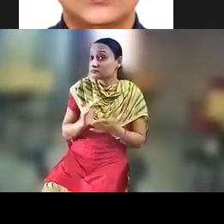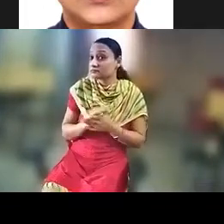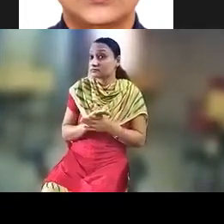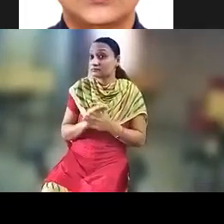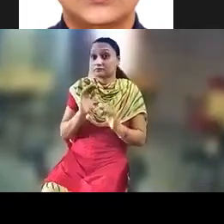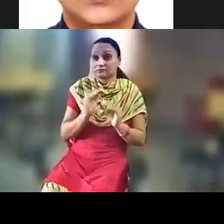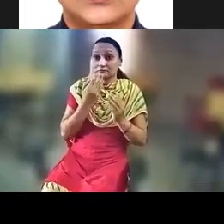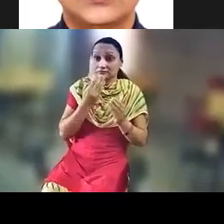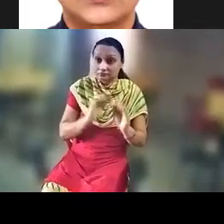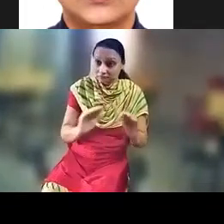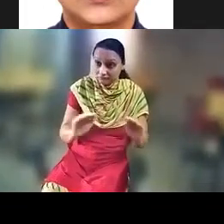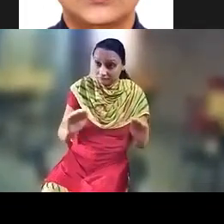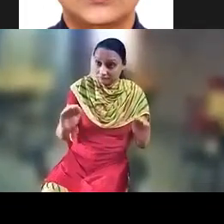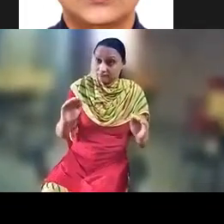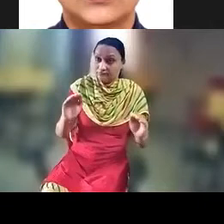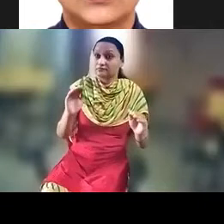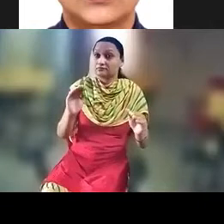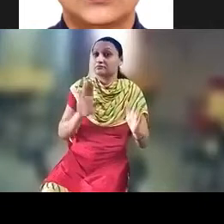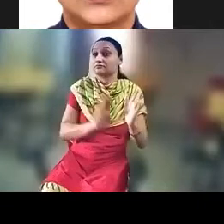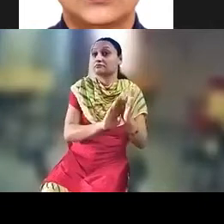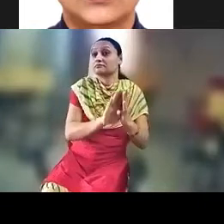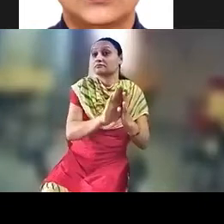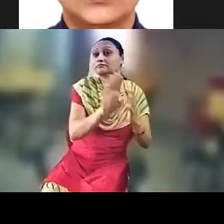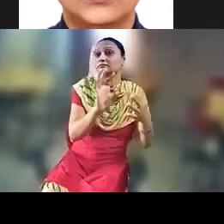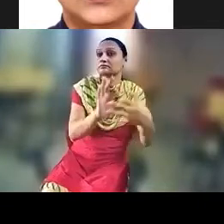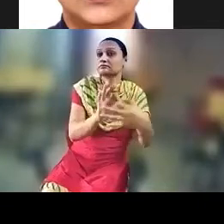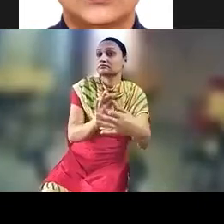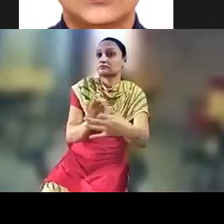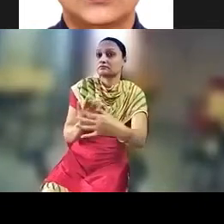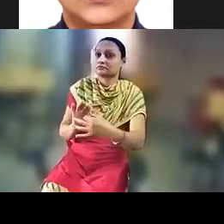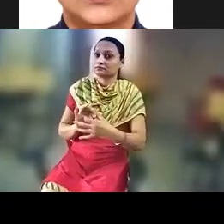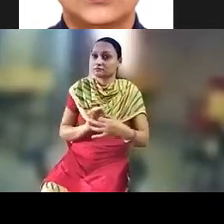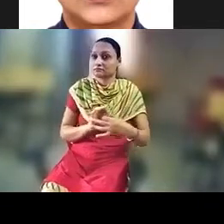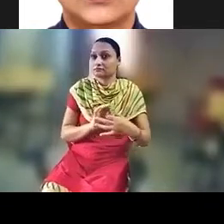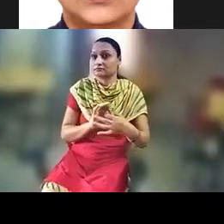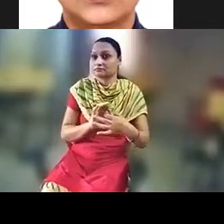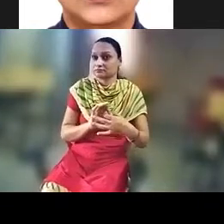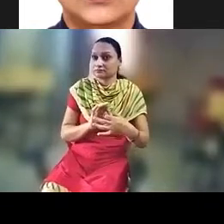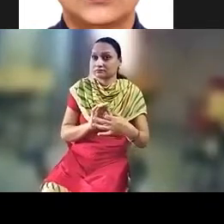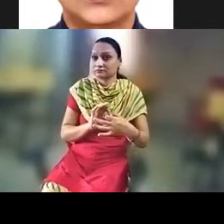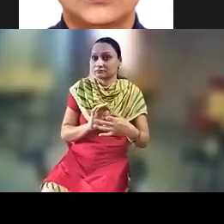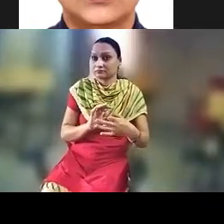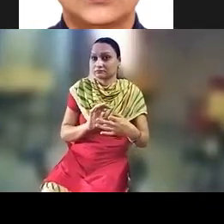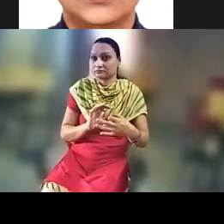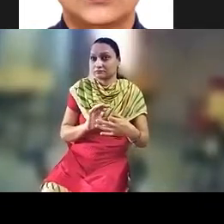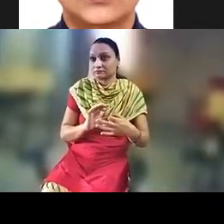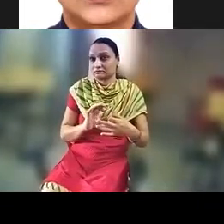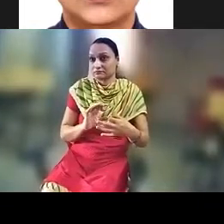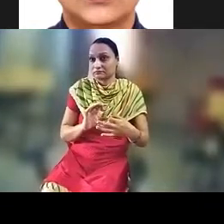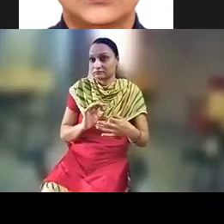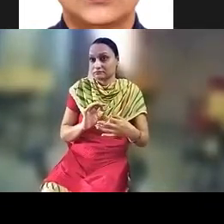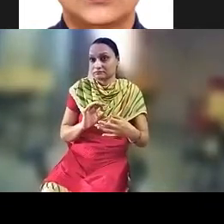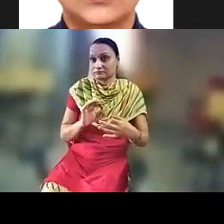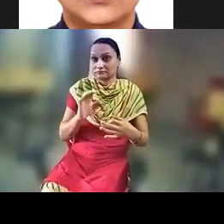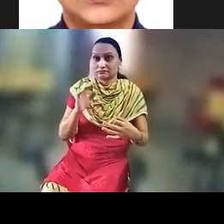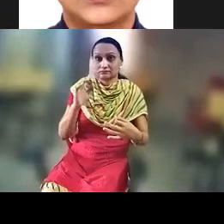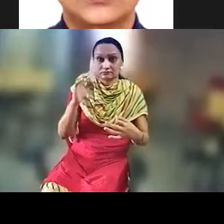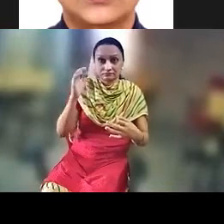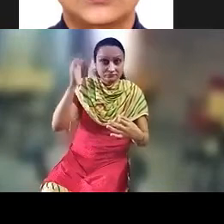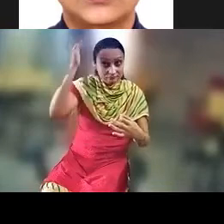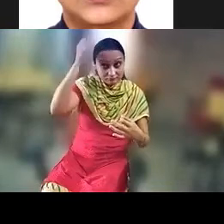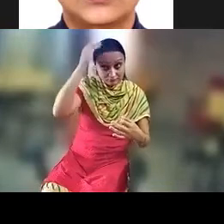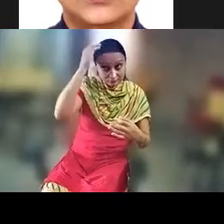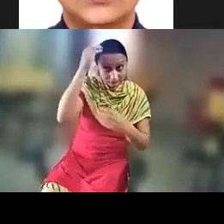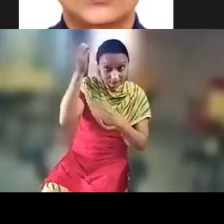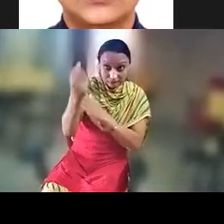से जुड़े हुए हैं, क्योंकि जब हम देखें, शुरुआत में मैंने वेलबींग की और मेंटल हेल्थ की डेफिनेशंस आपके